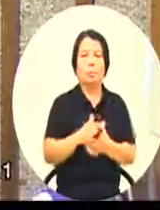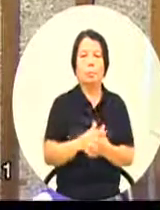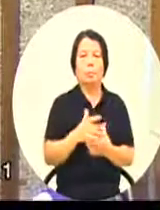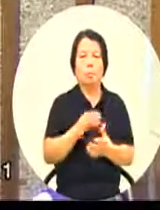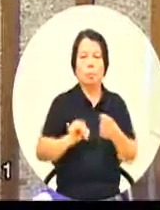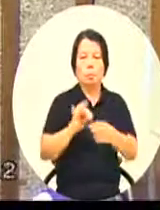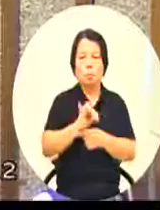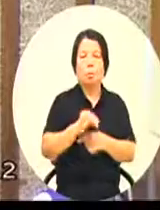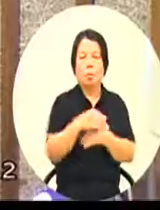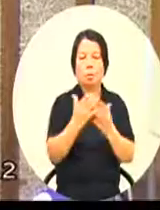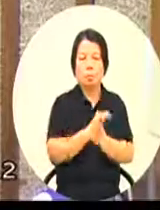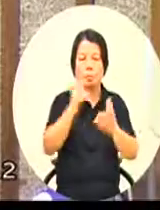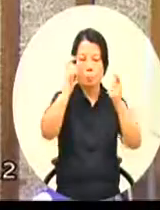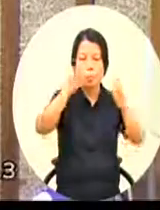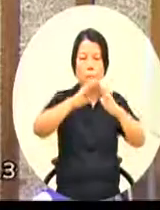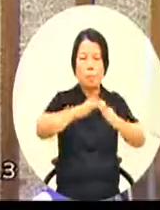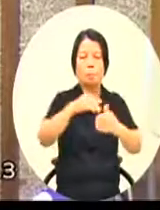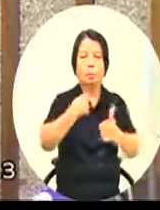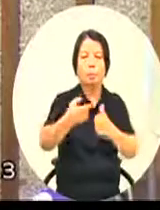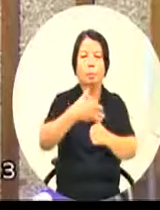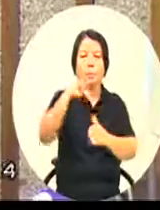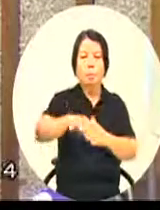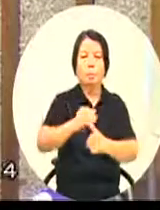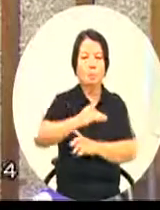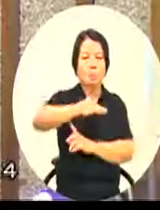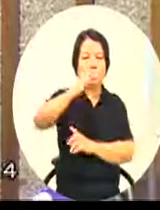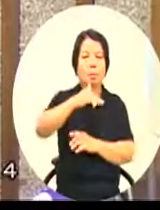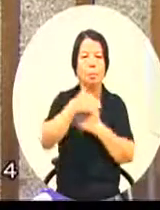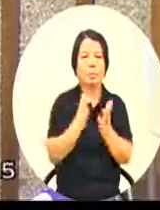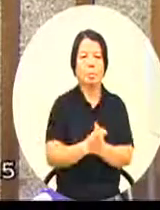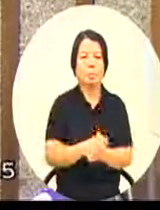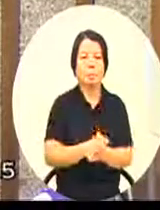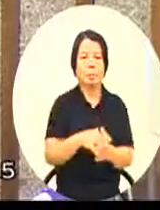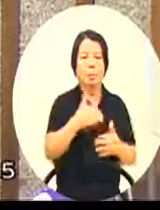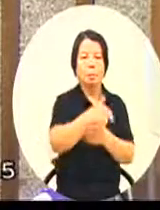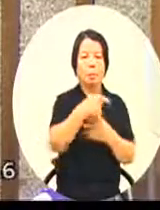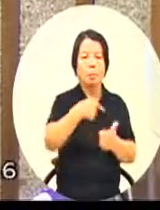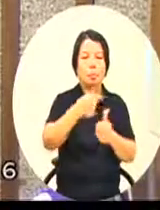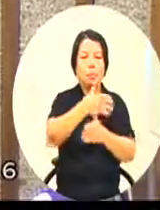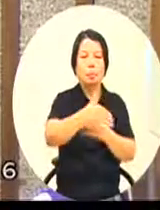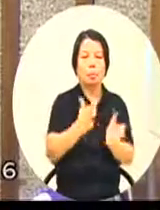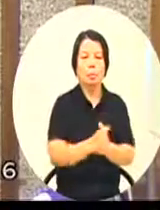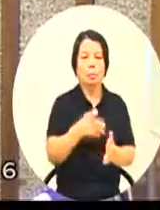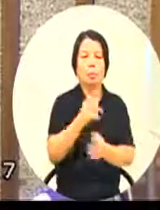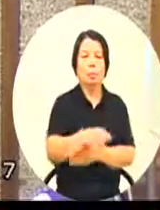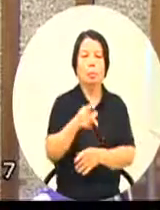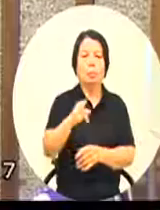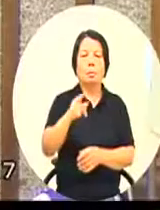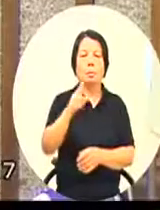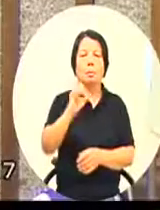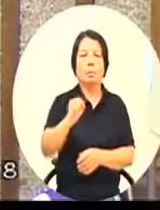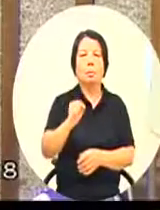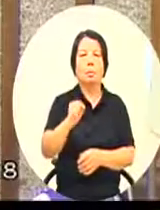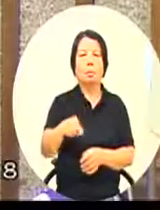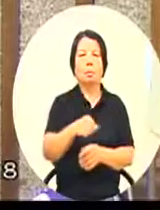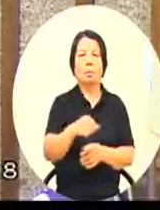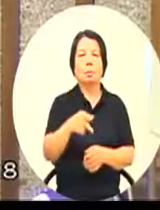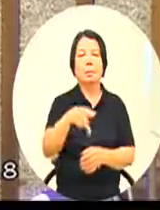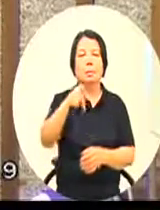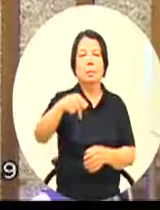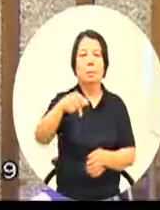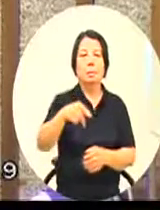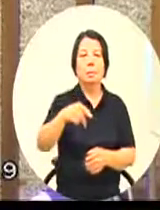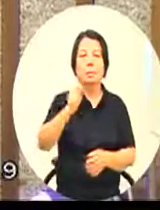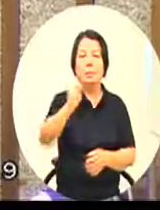率，以高雄市教育局的标准是很高的，我们每两个教室就有一个 AP， 就有一个 access point， 那也代表说我们